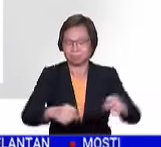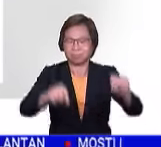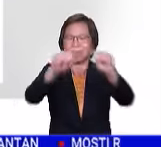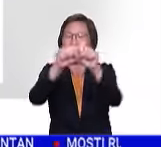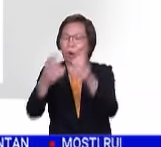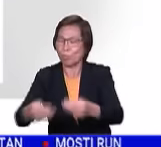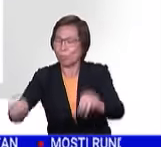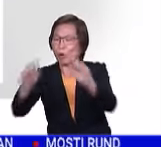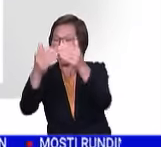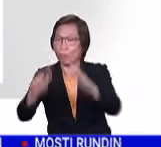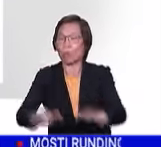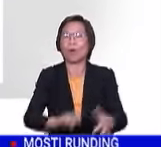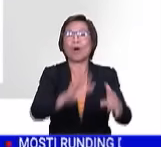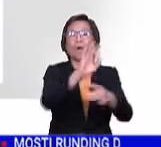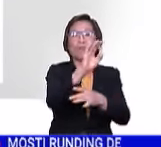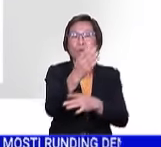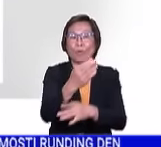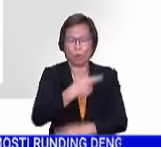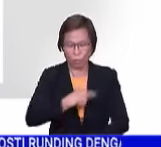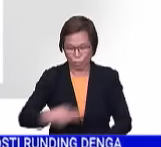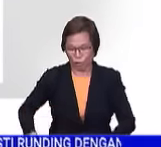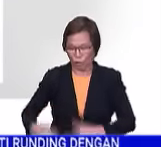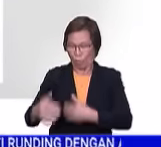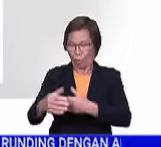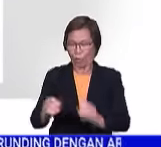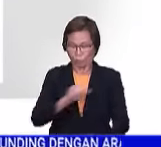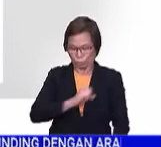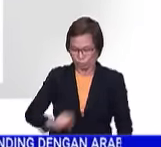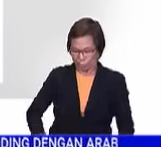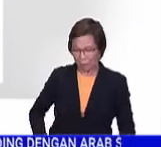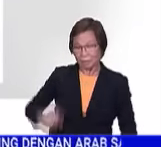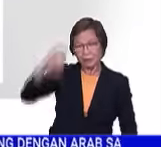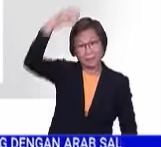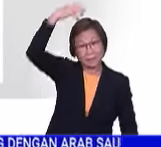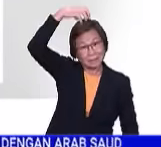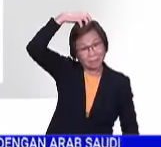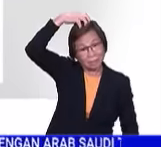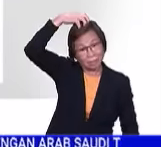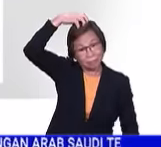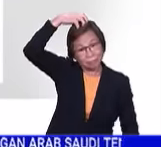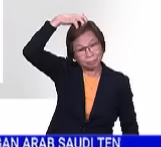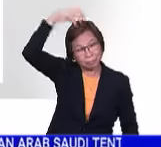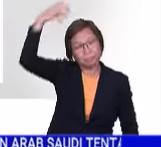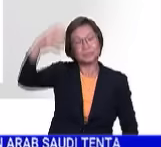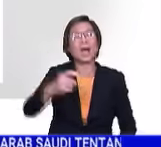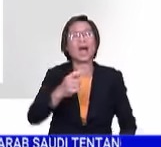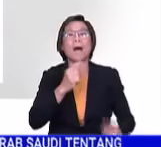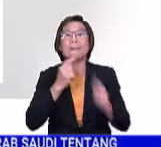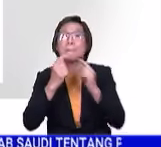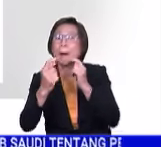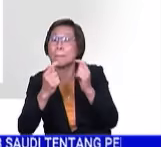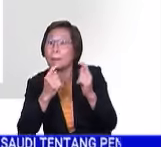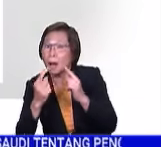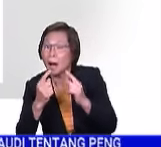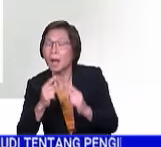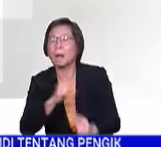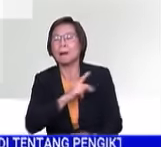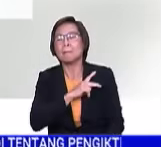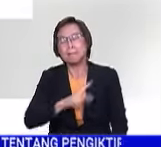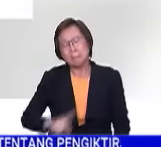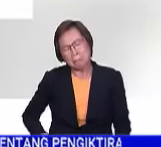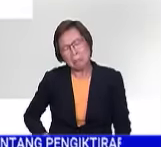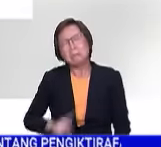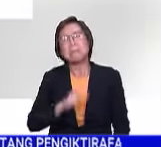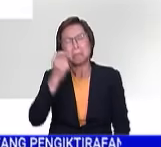Melalui laman Facebook Selangor Royal Office, Sultan Selangor Sultan Sharafuddin Idris Shah Bertitah, baginda memahami luahan